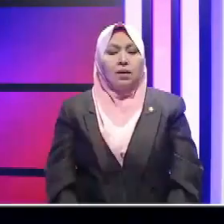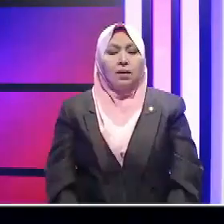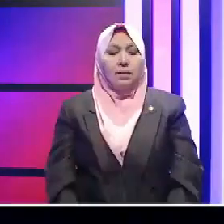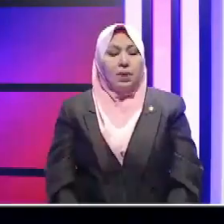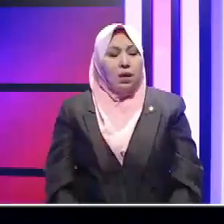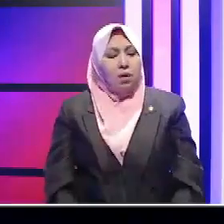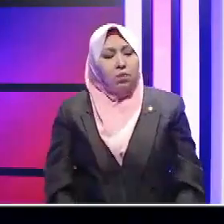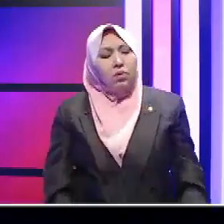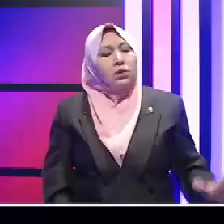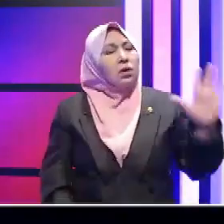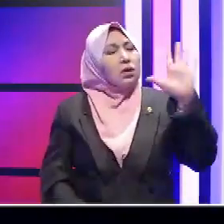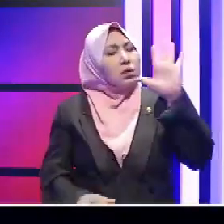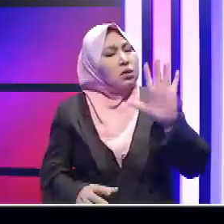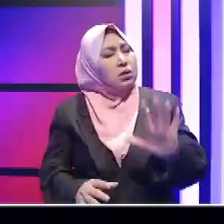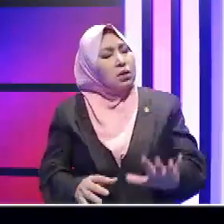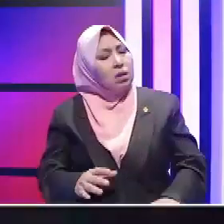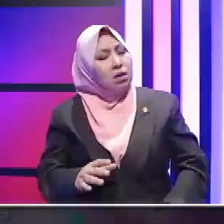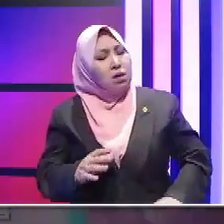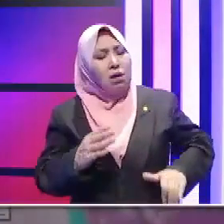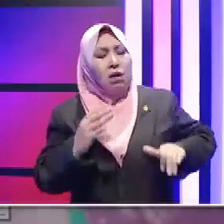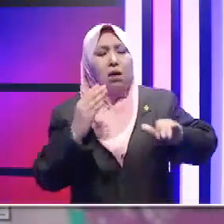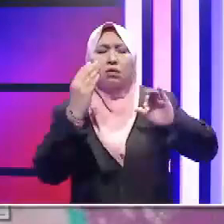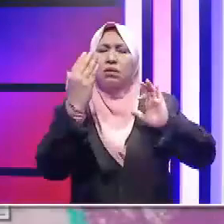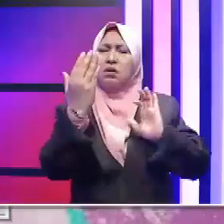the door ujul